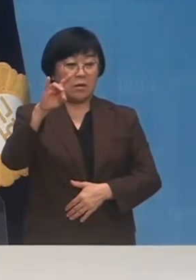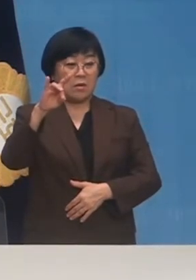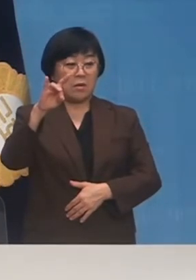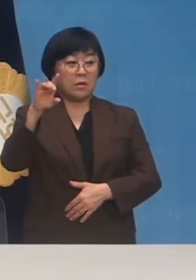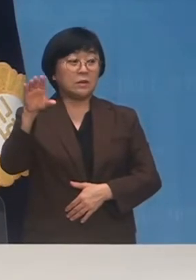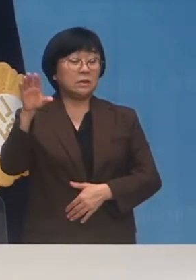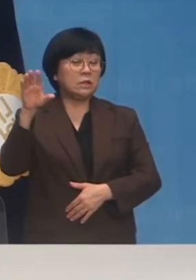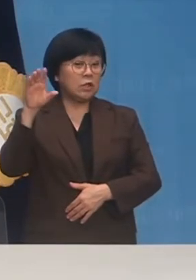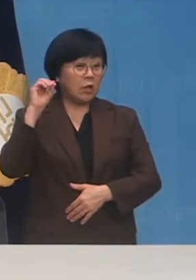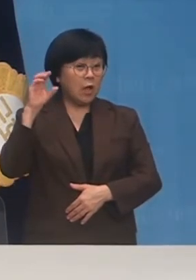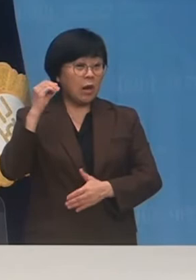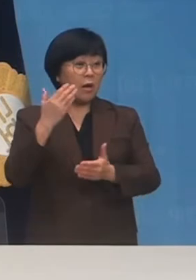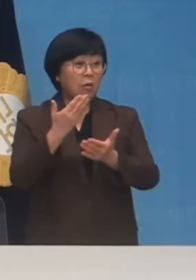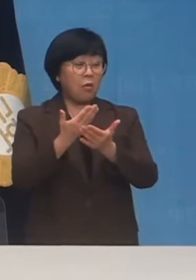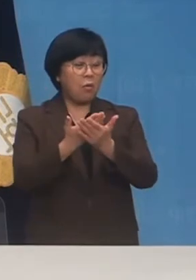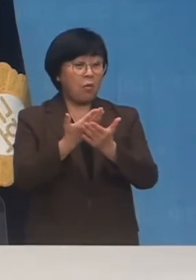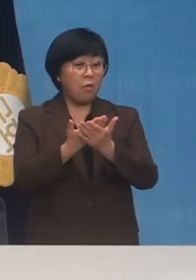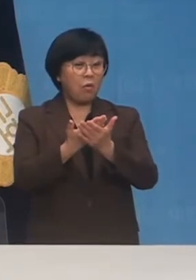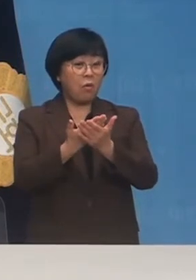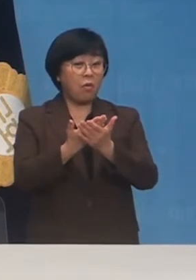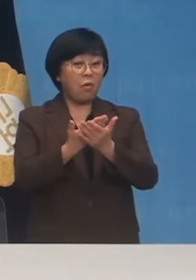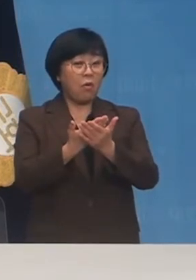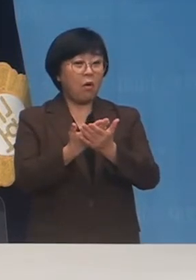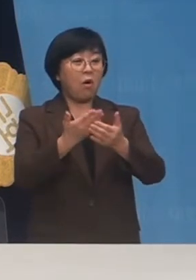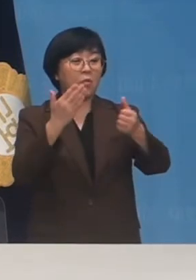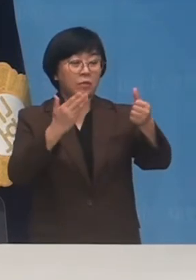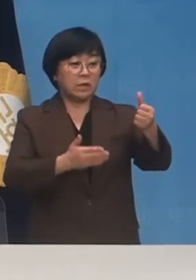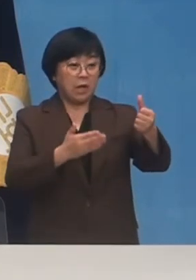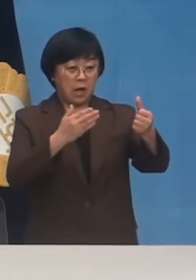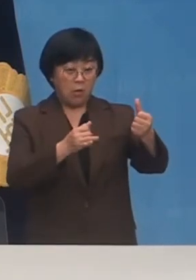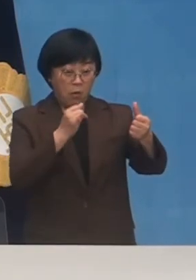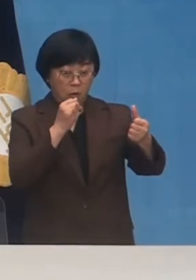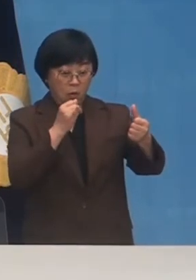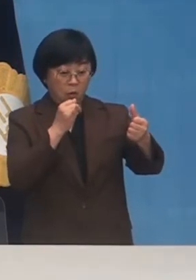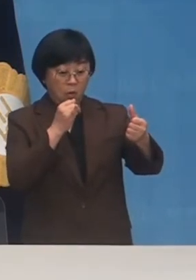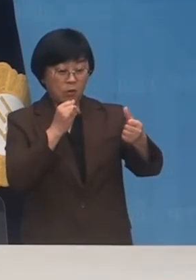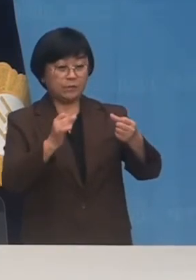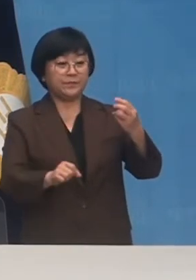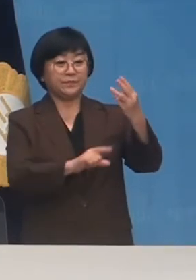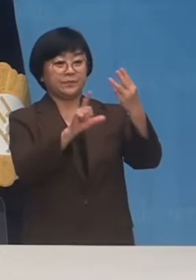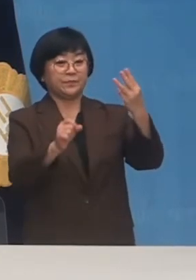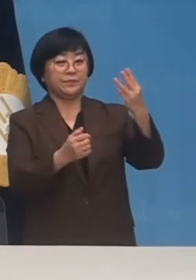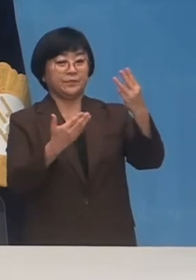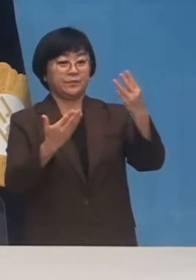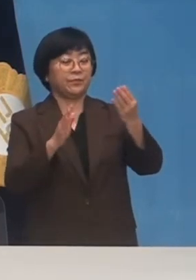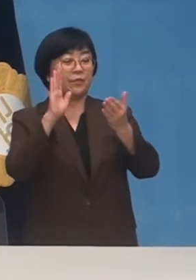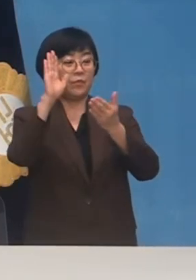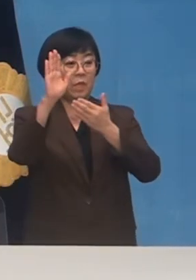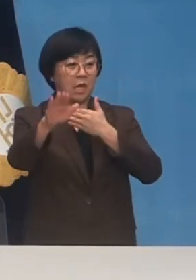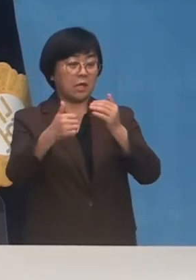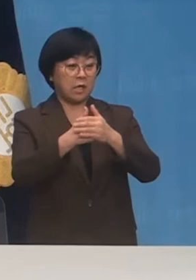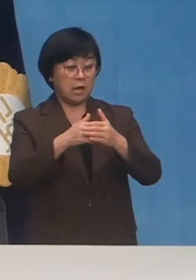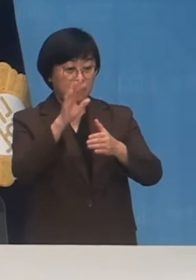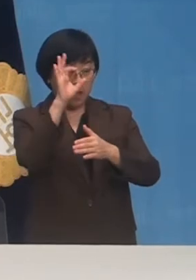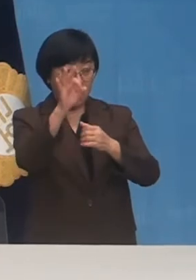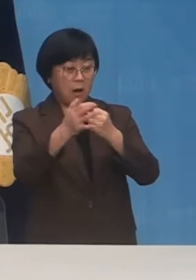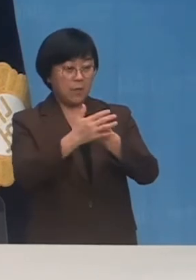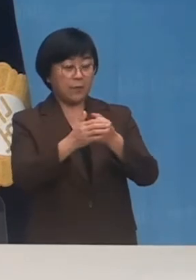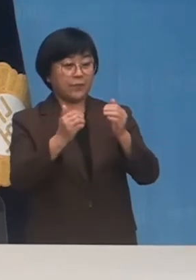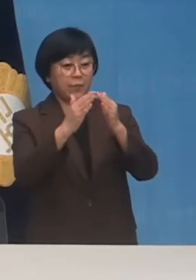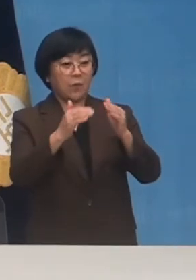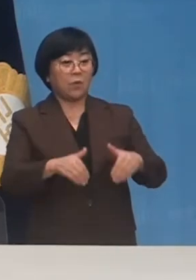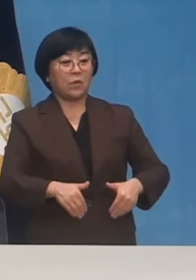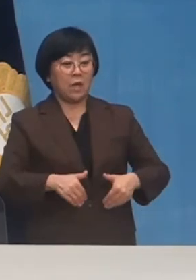들어주십시오라고 우리 호남인들에게 부탁을 하고 3월 9일 미래를 바라보는 호남의 선택에